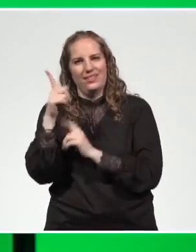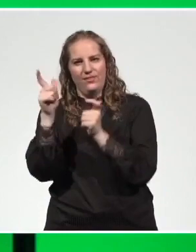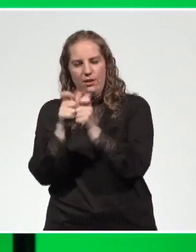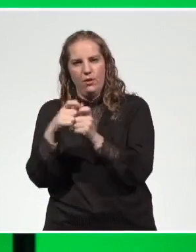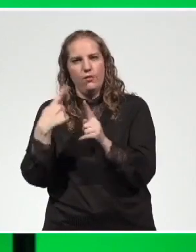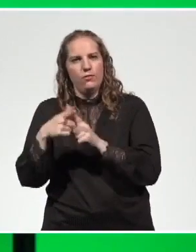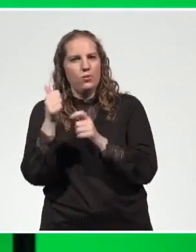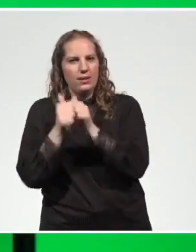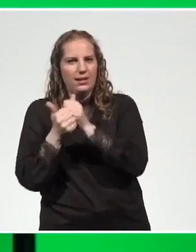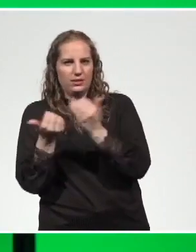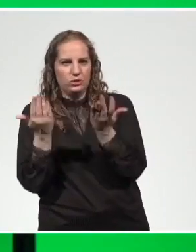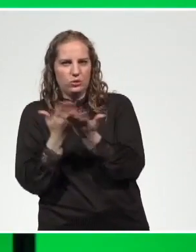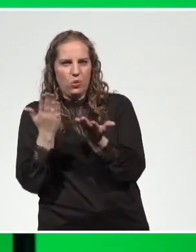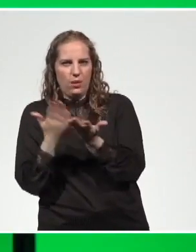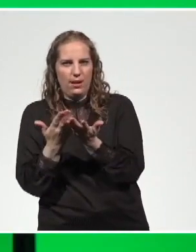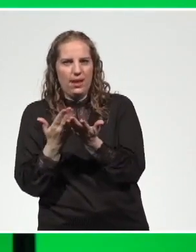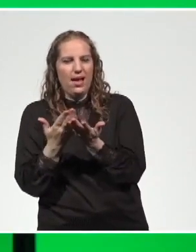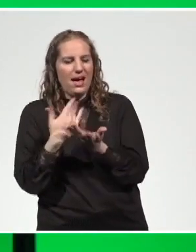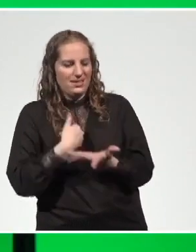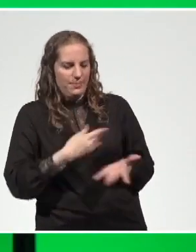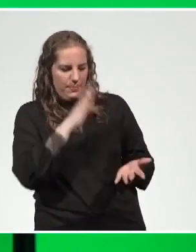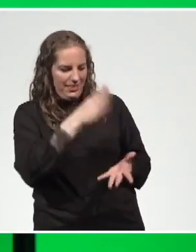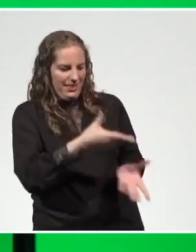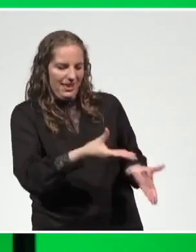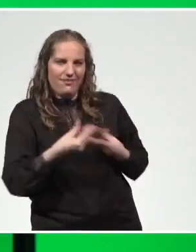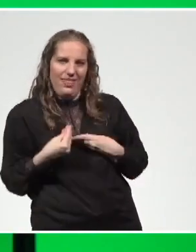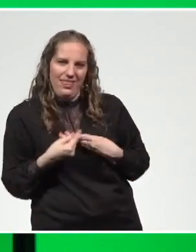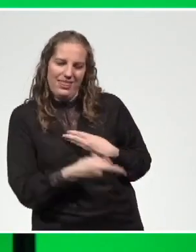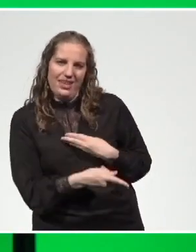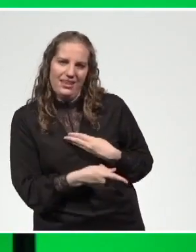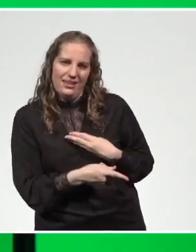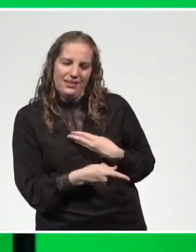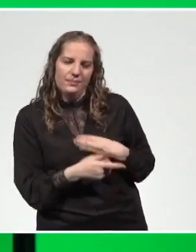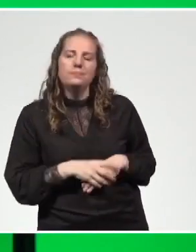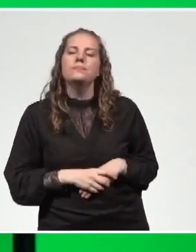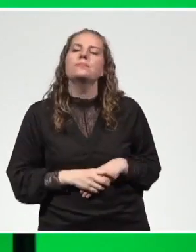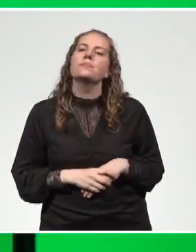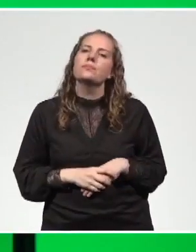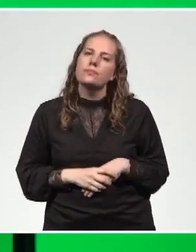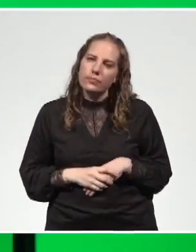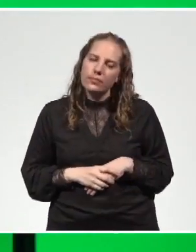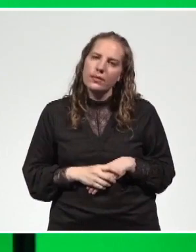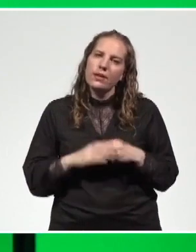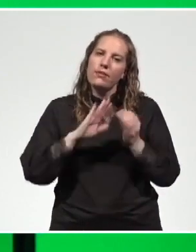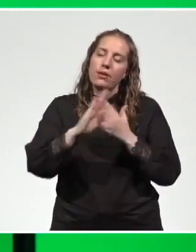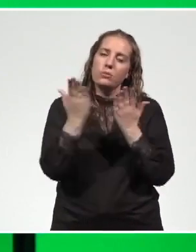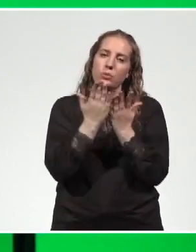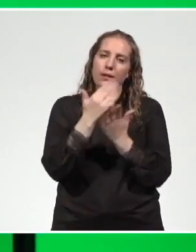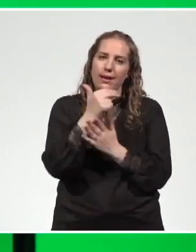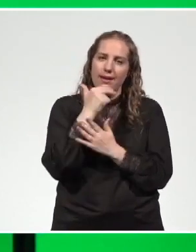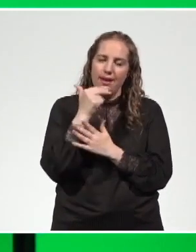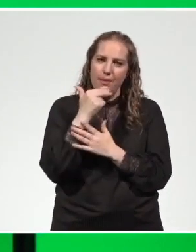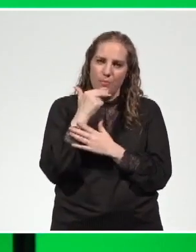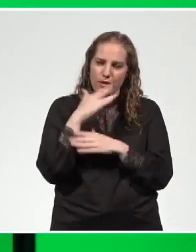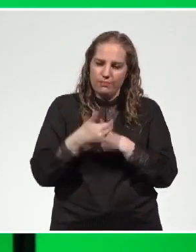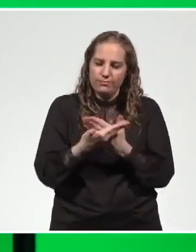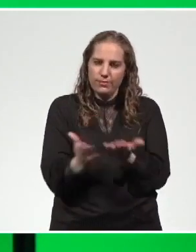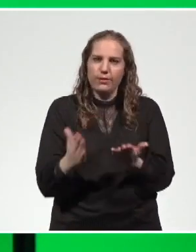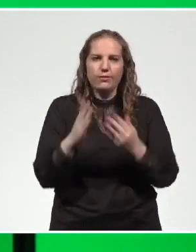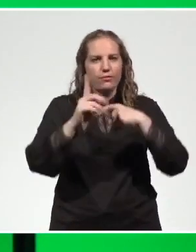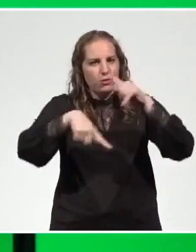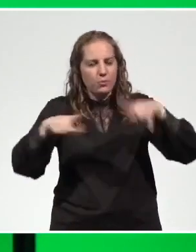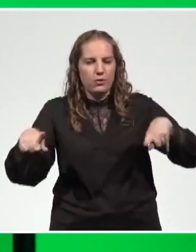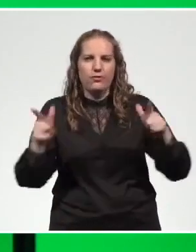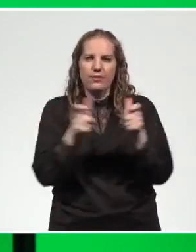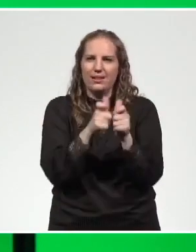geta tekið við börnunum á loknu fæðingarorlofi. Sköpum framhaldsskólanemum aukið svigrúm til fjölbreytni og félagsstarfs